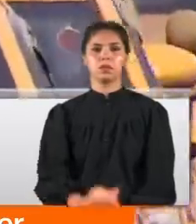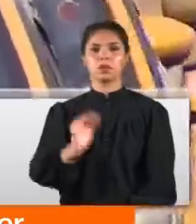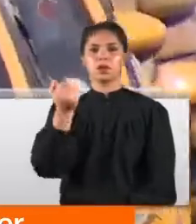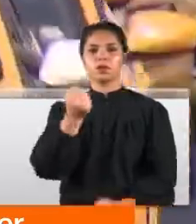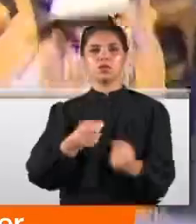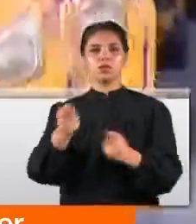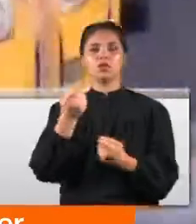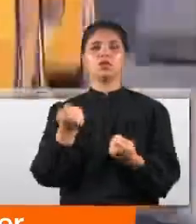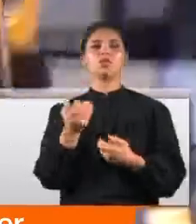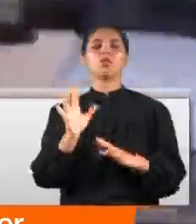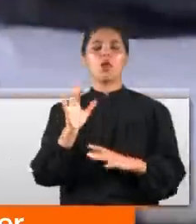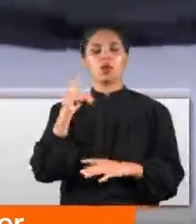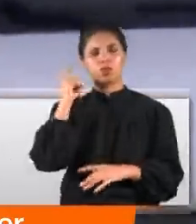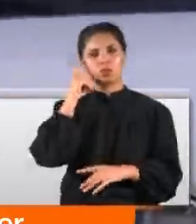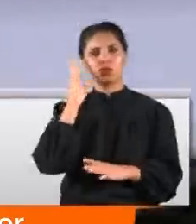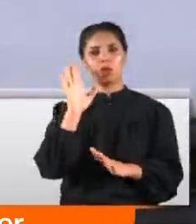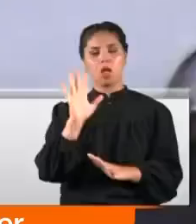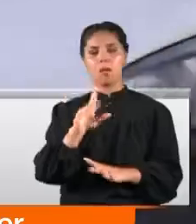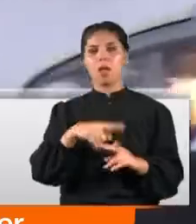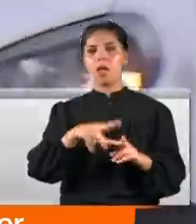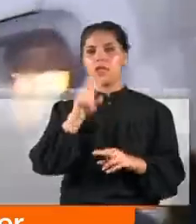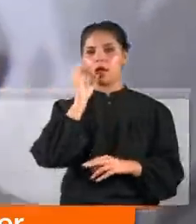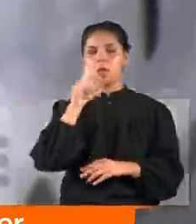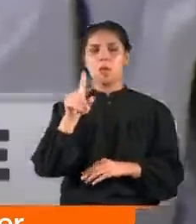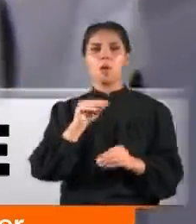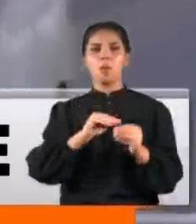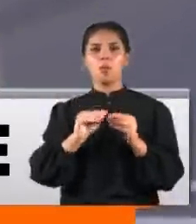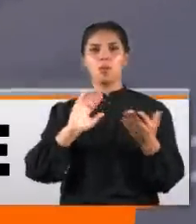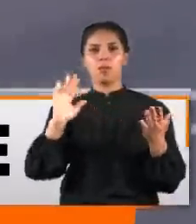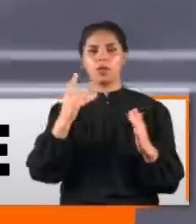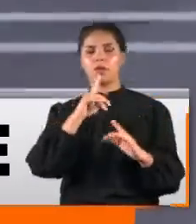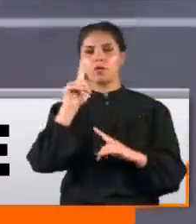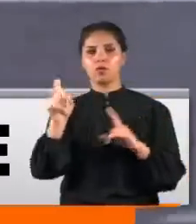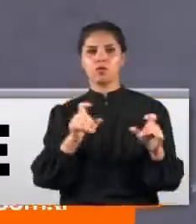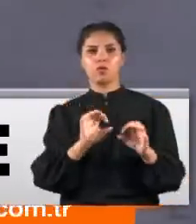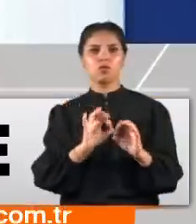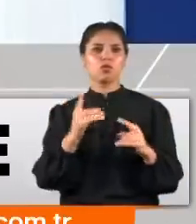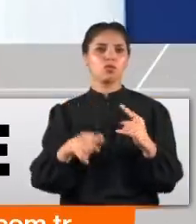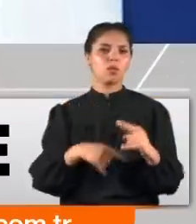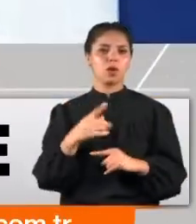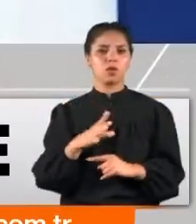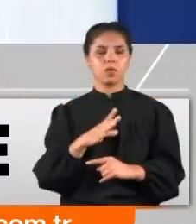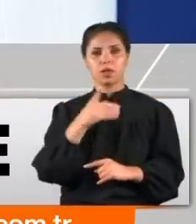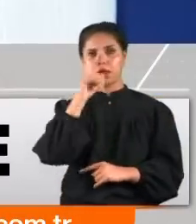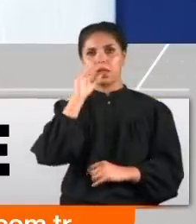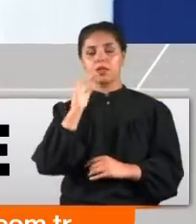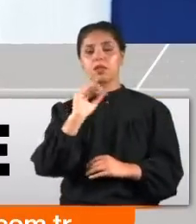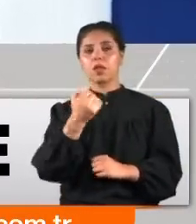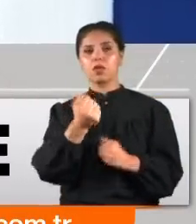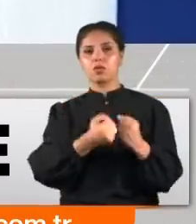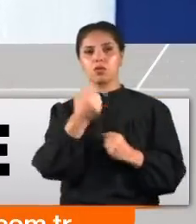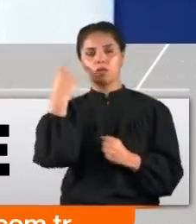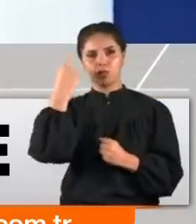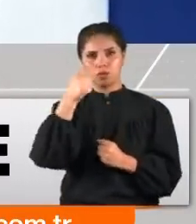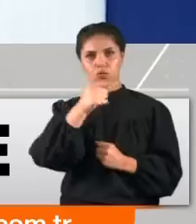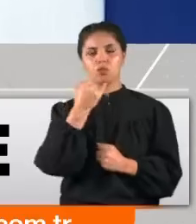Taksiciler kontak kapatmaya bile kalktı. ATV Haberse krizin taraflarına mikrofon uzattı, çözüm aradı. Sadece taksiciyi düşünerek